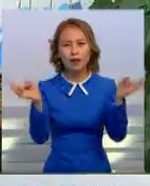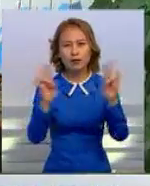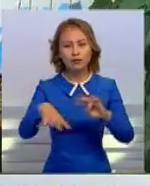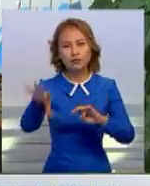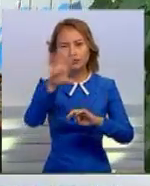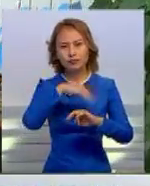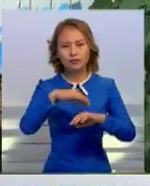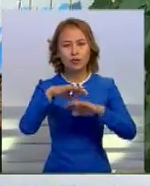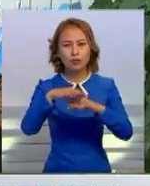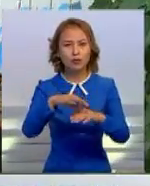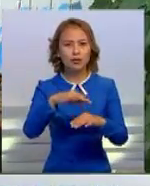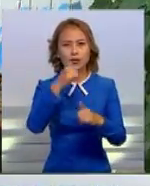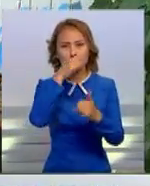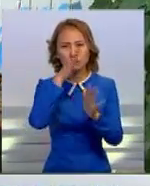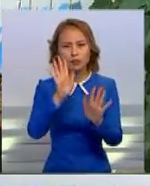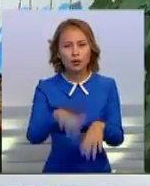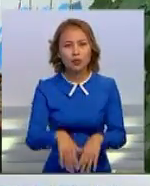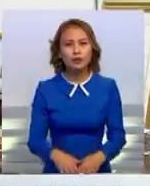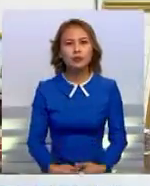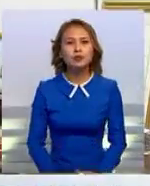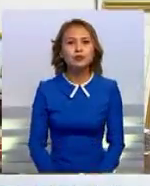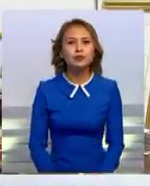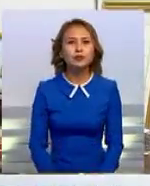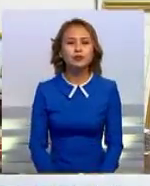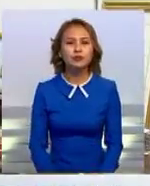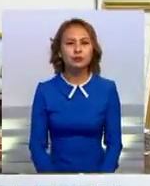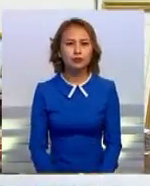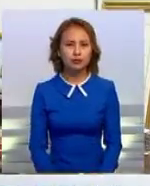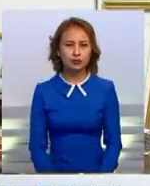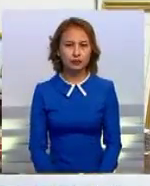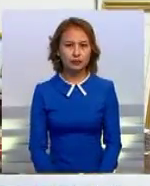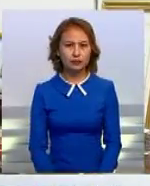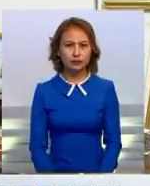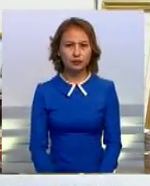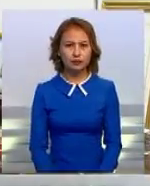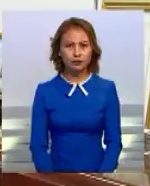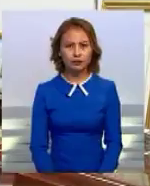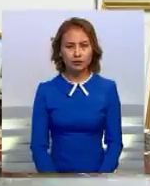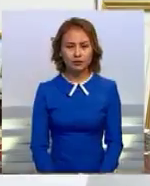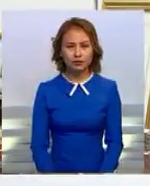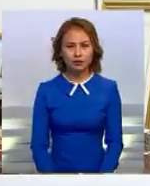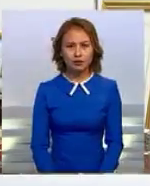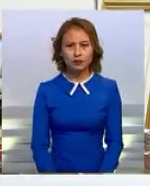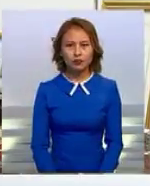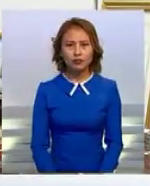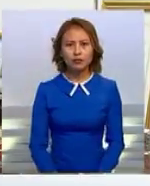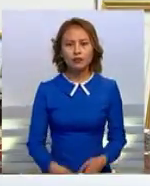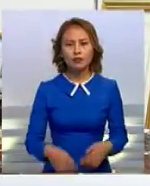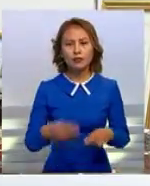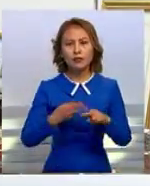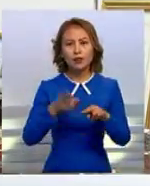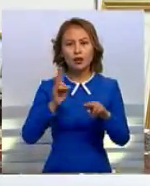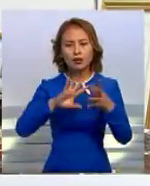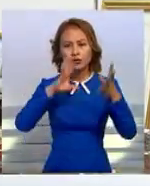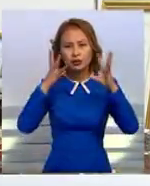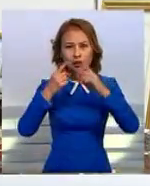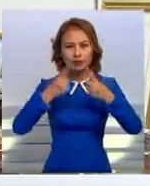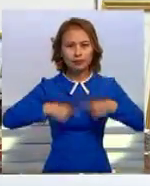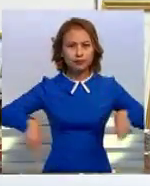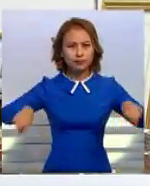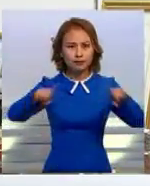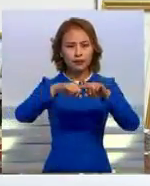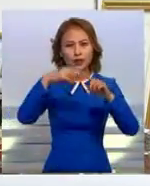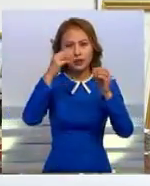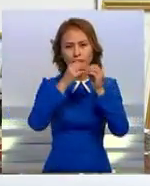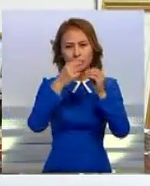жақты пайдалануға жарамды деген қорытындыға келген. Небольшая часть из них, это порядка 10-20%. Жалпы аумақтың